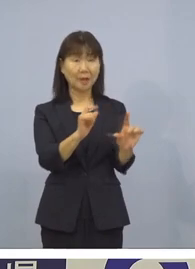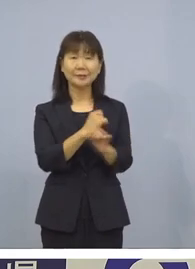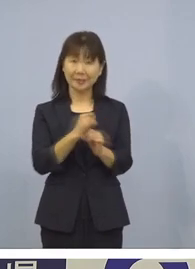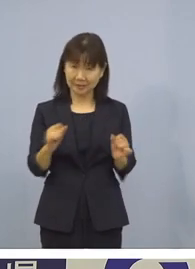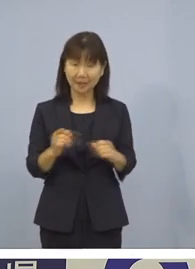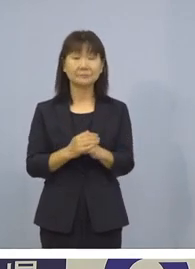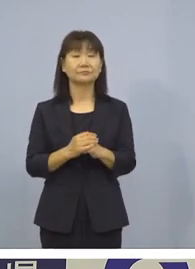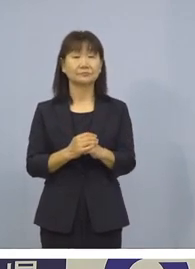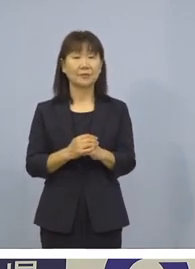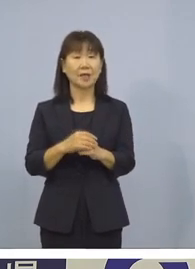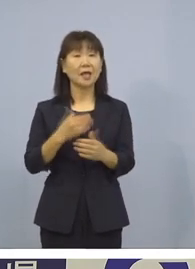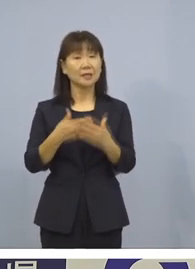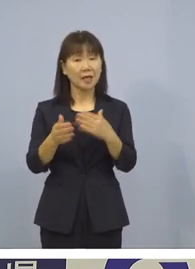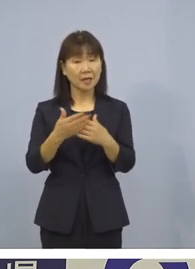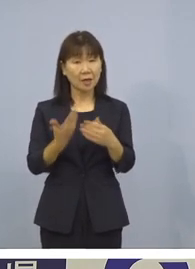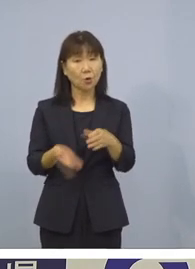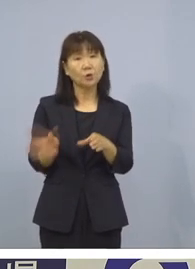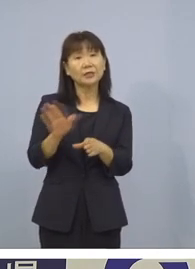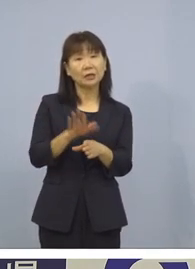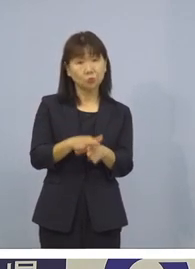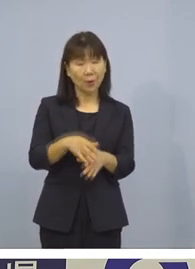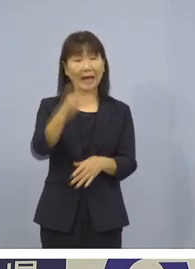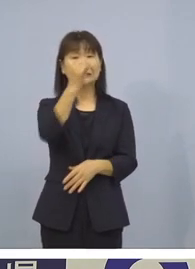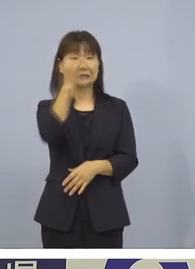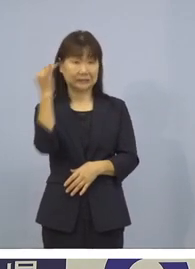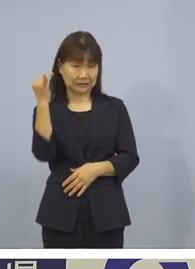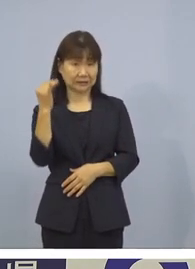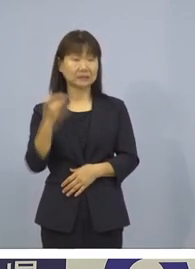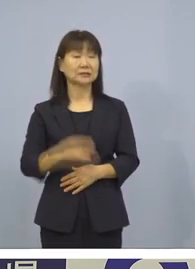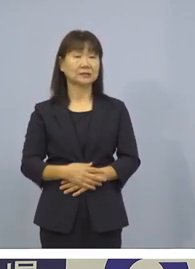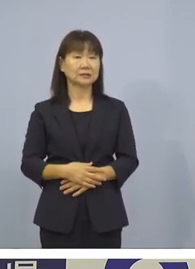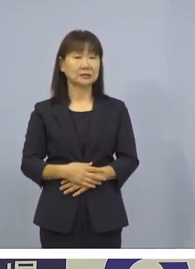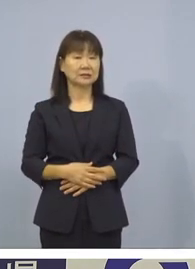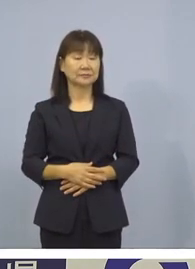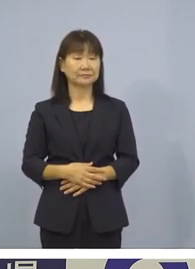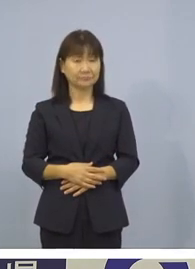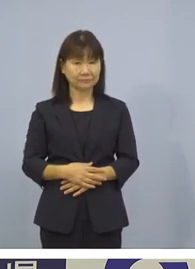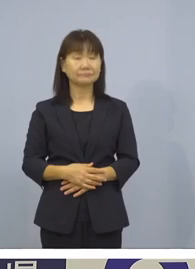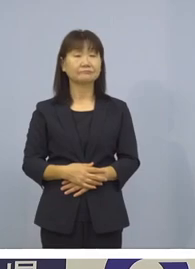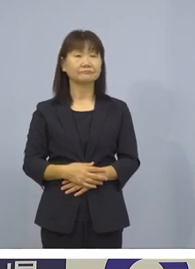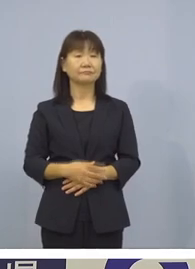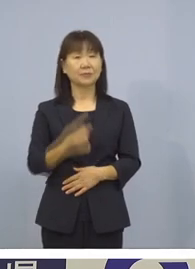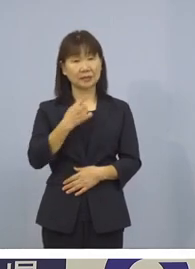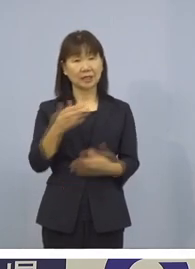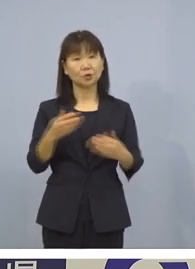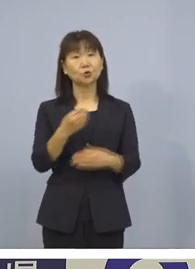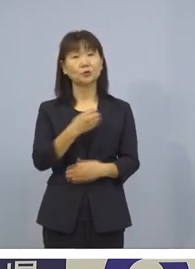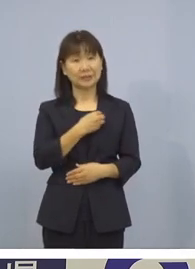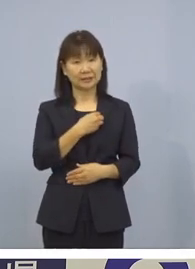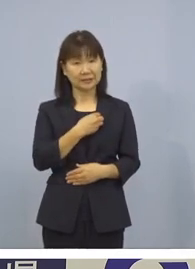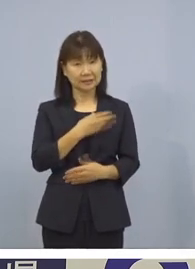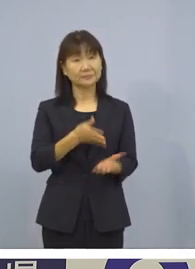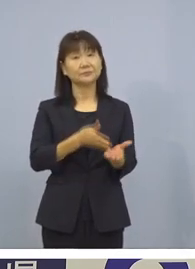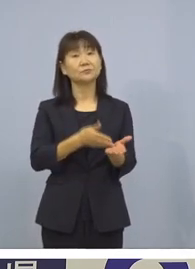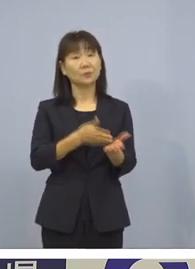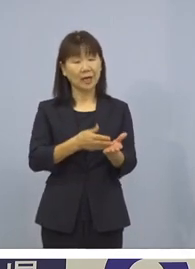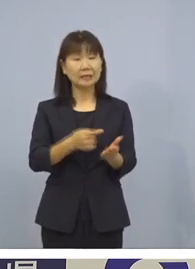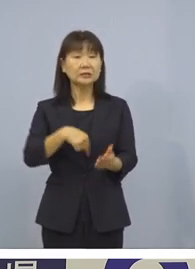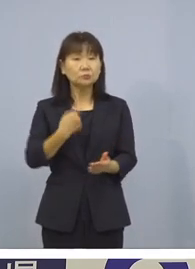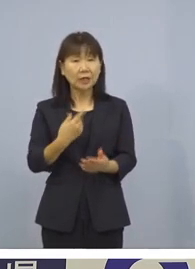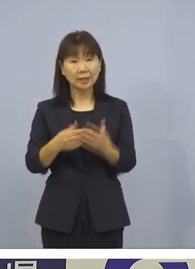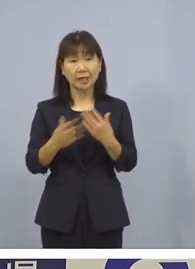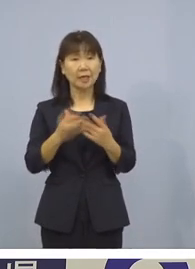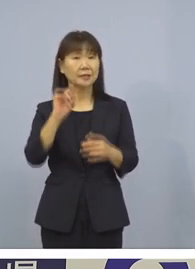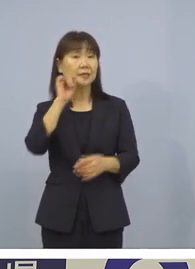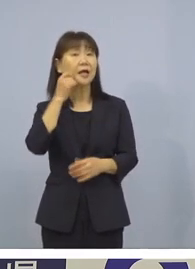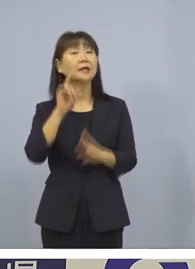あ経験を補うものは知識で、じゃあ僕はいつも職員さんに言ってるのは、自分で経験できなかったんであれば他